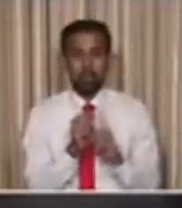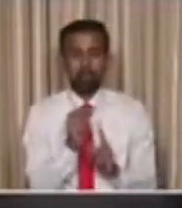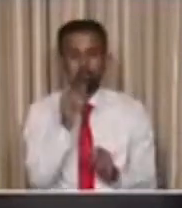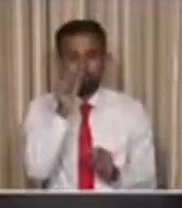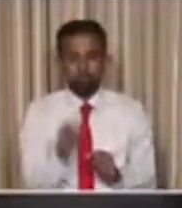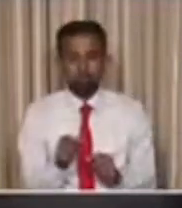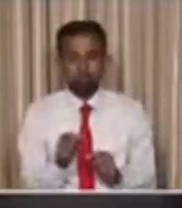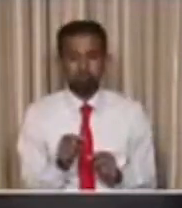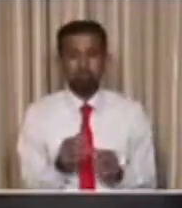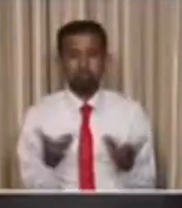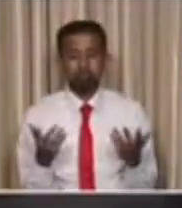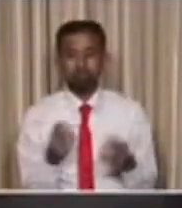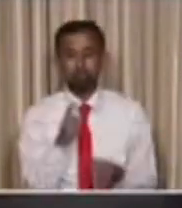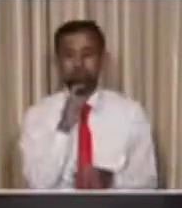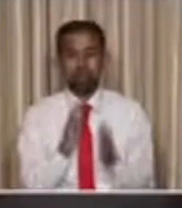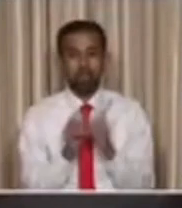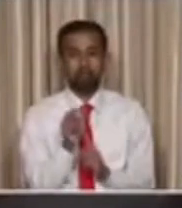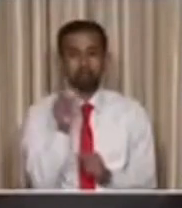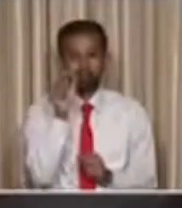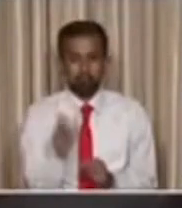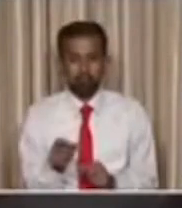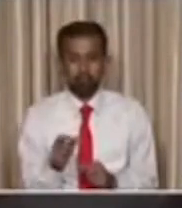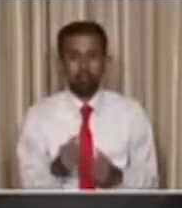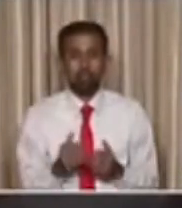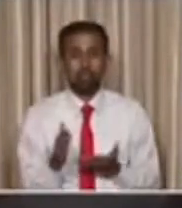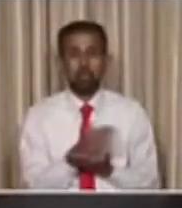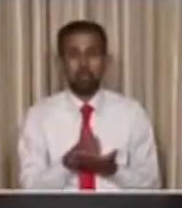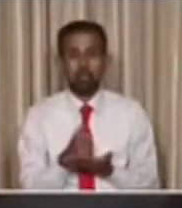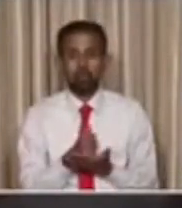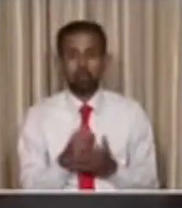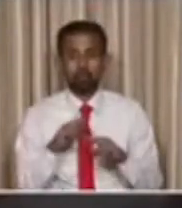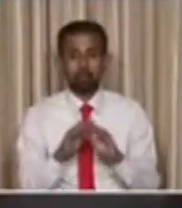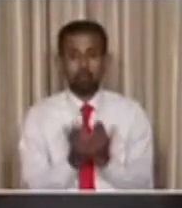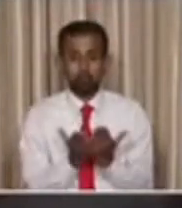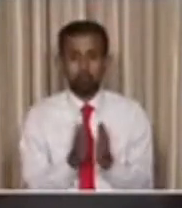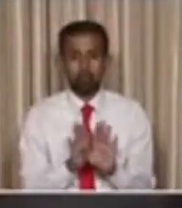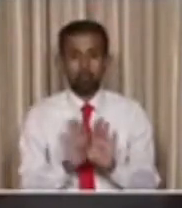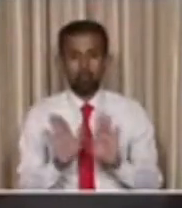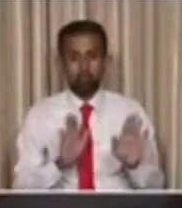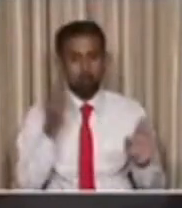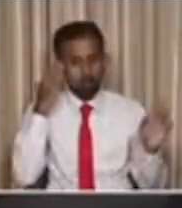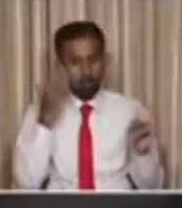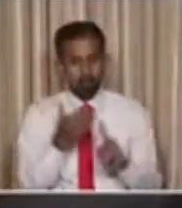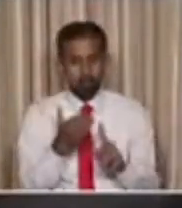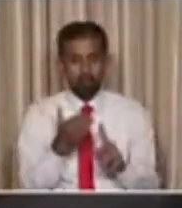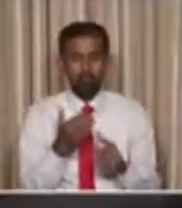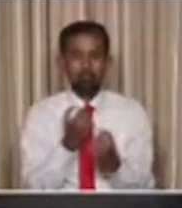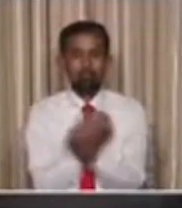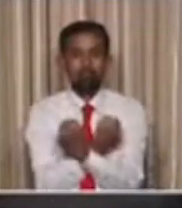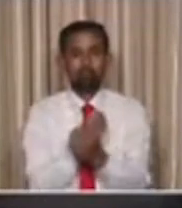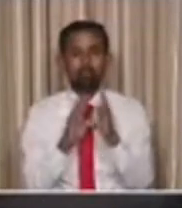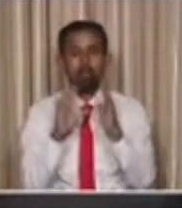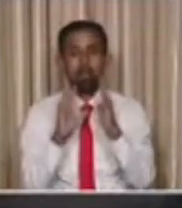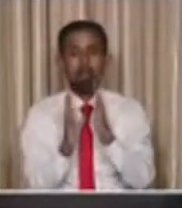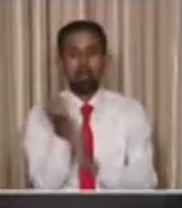එහෙම නැත්නම් මේ ගේන්න ඕනේ අධිකරණ ඇමතිවරයා. දැන් සම්පූර්ණයෙන් සමාජ මාධ්‍ය නියාමනය පිළිබඳව මොකද්ද පොලිසියට තියෙන